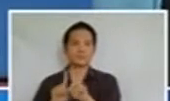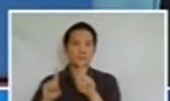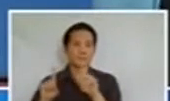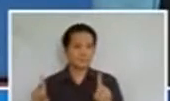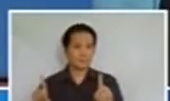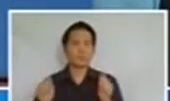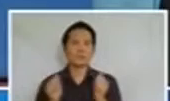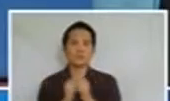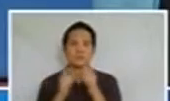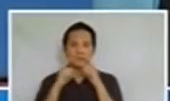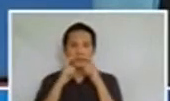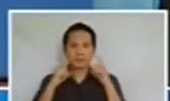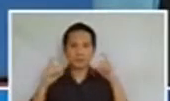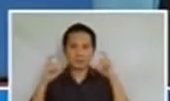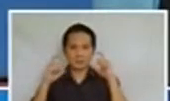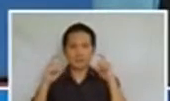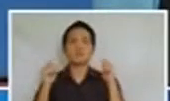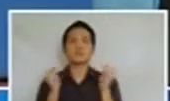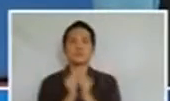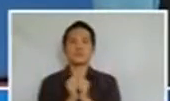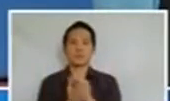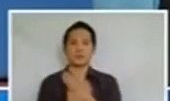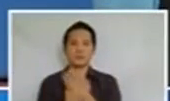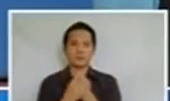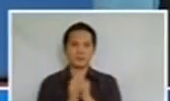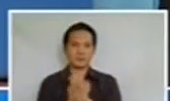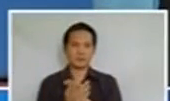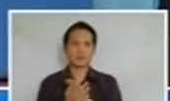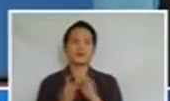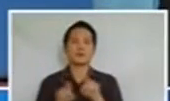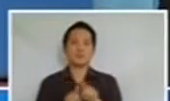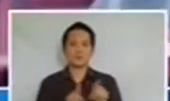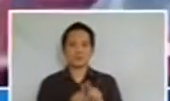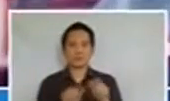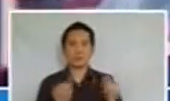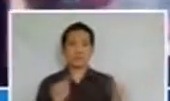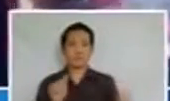malampasan natin ang sama-sama ang hamon ng COVID-19.